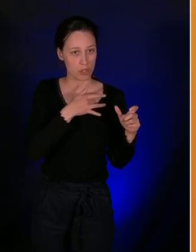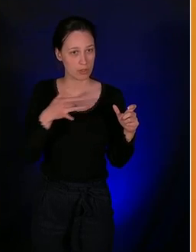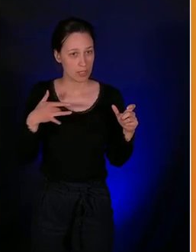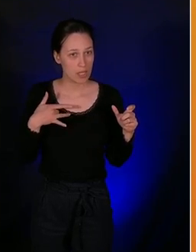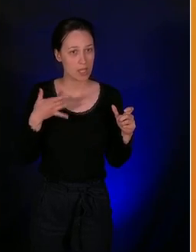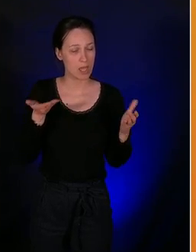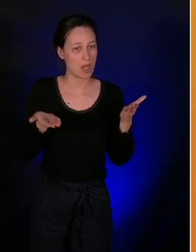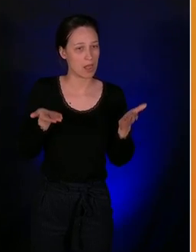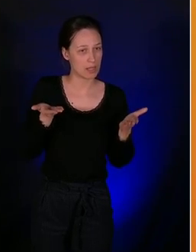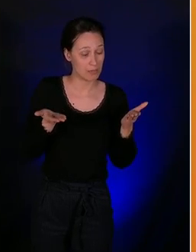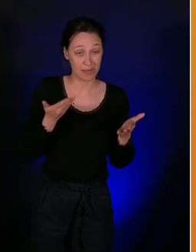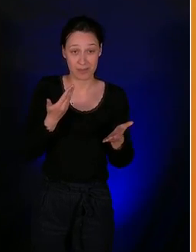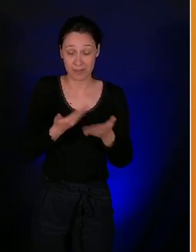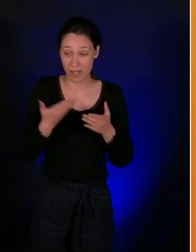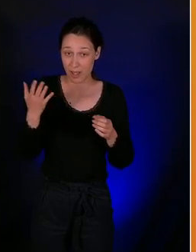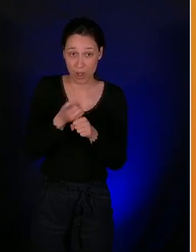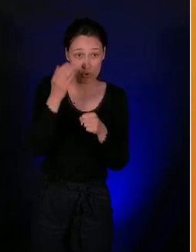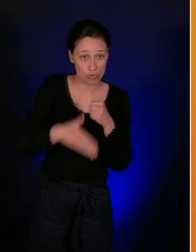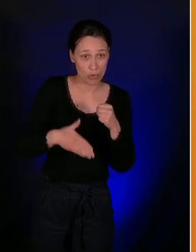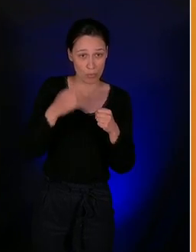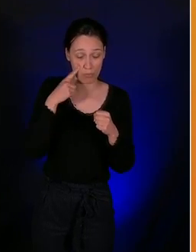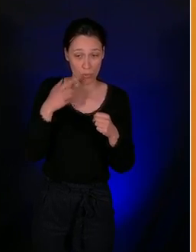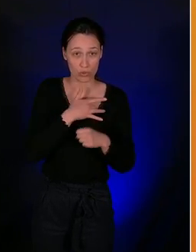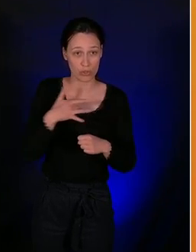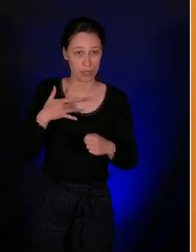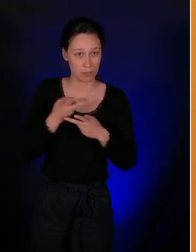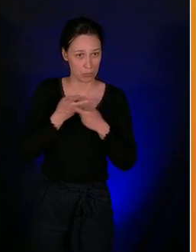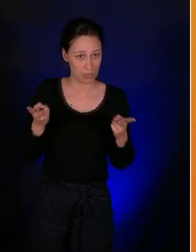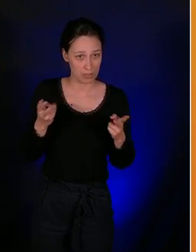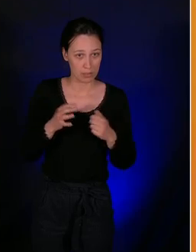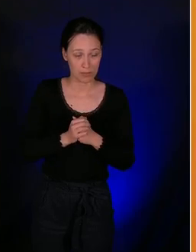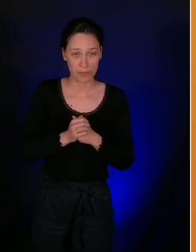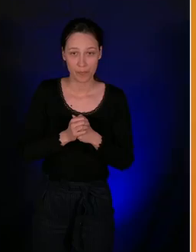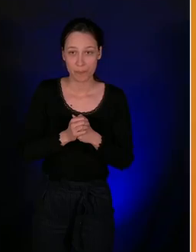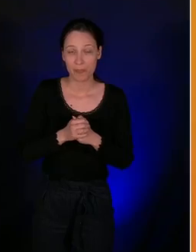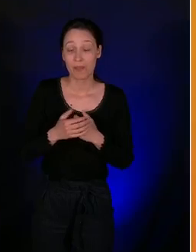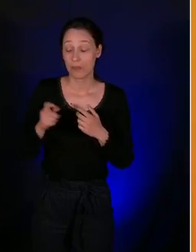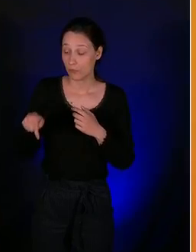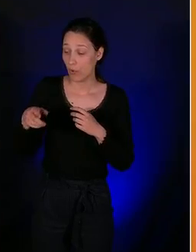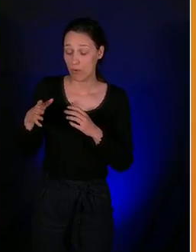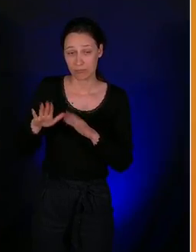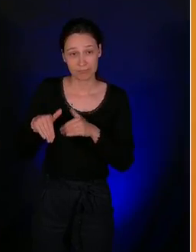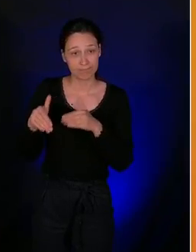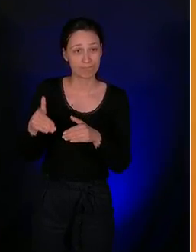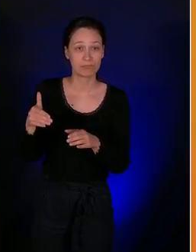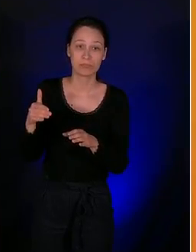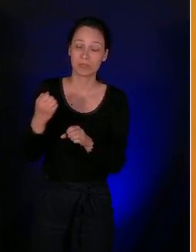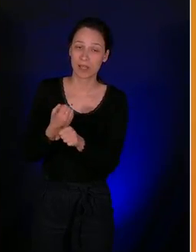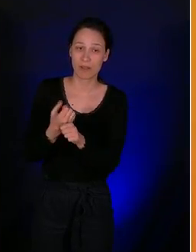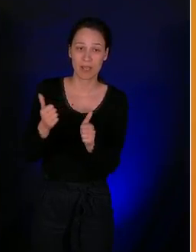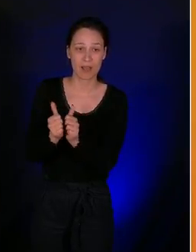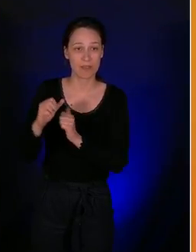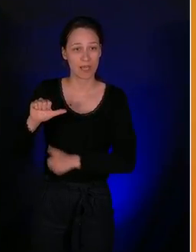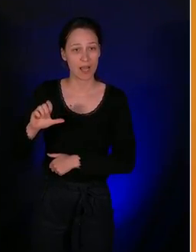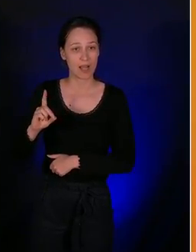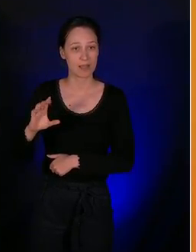publique. Nous devons encore renforcer notre travail avec Indecosa. Nos propositions s'inscrivent dans la